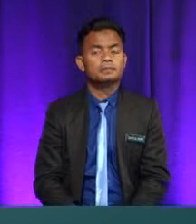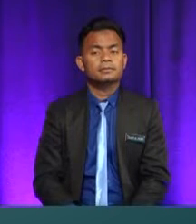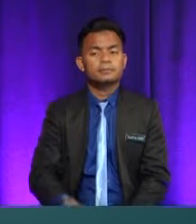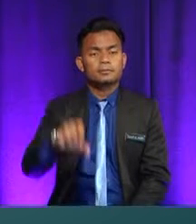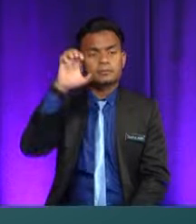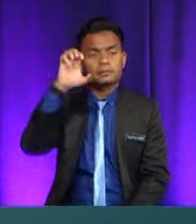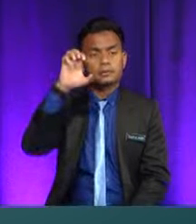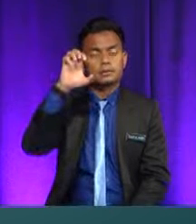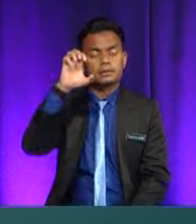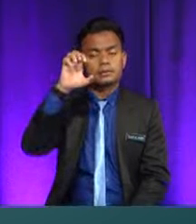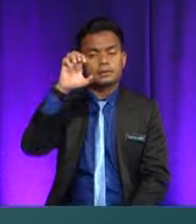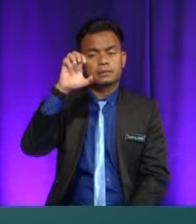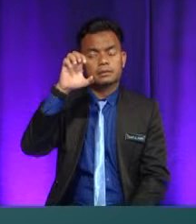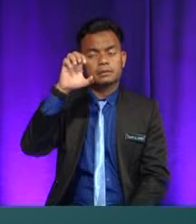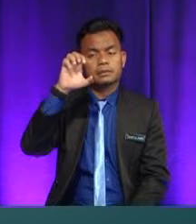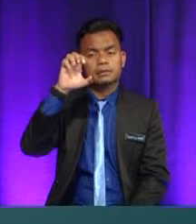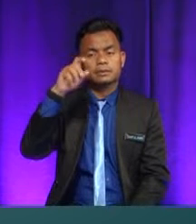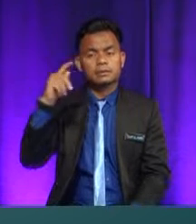sama dengan